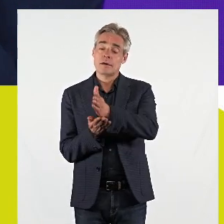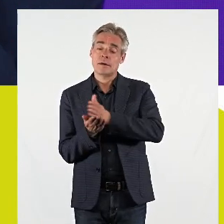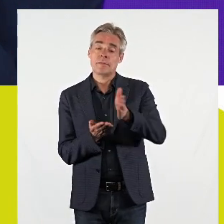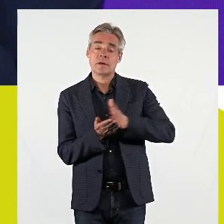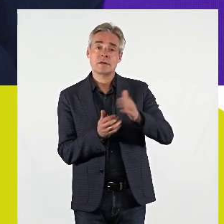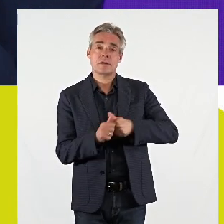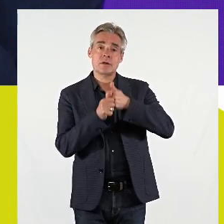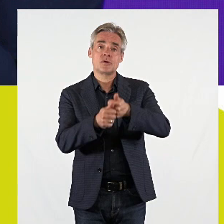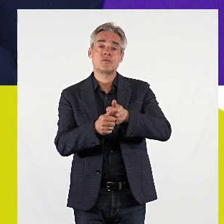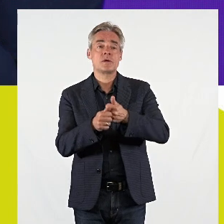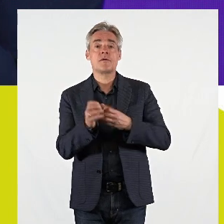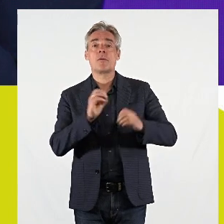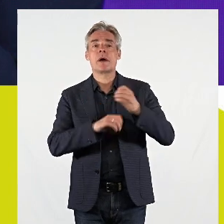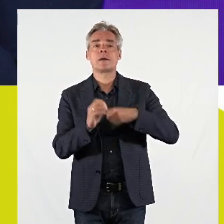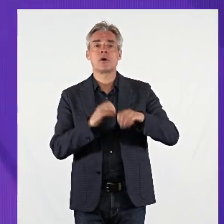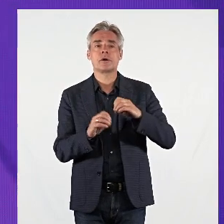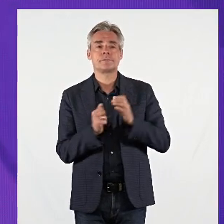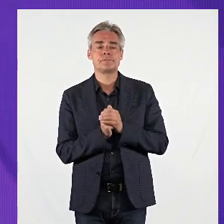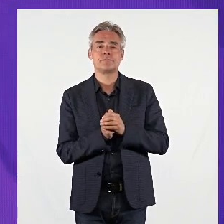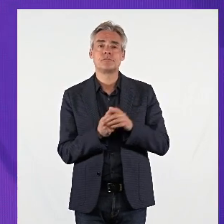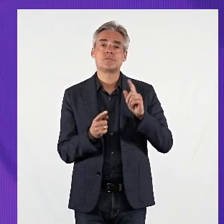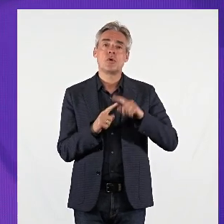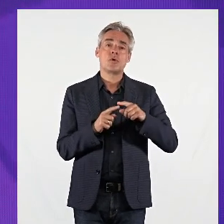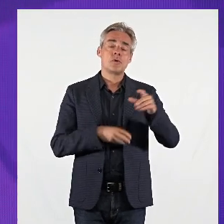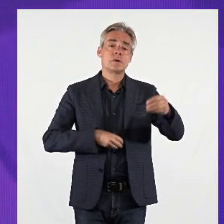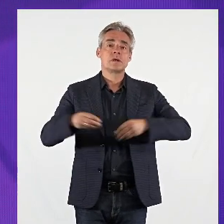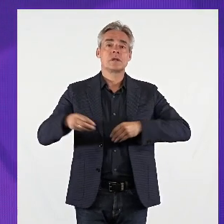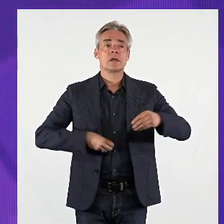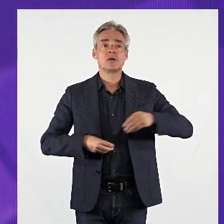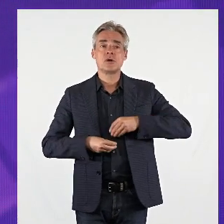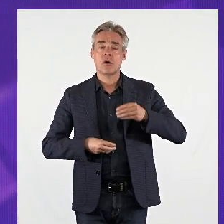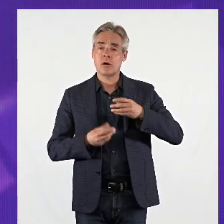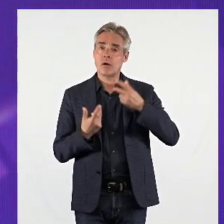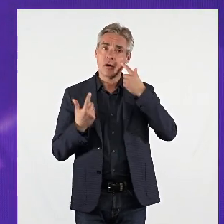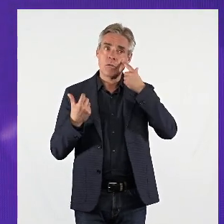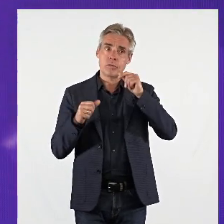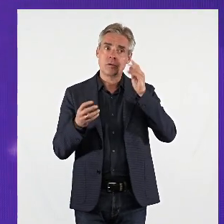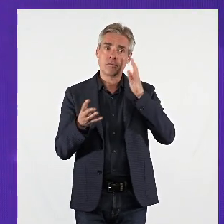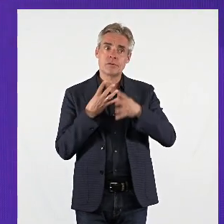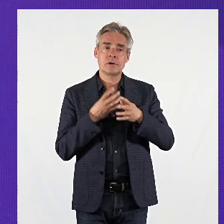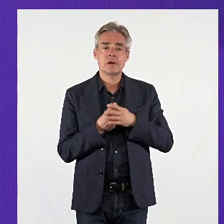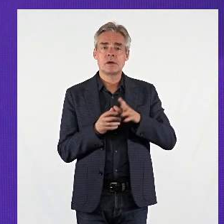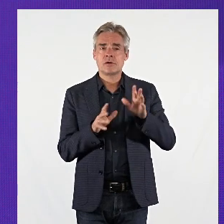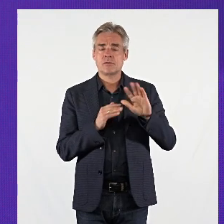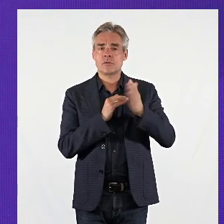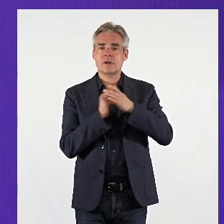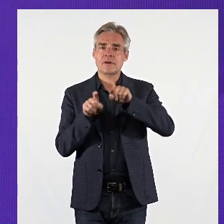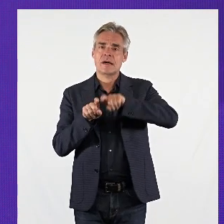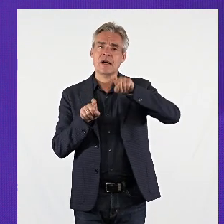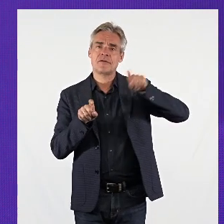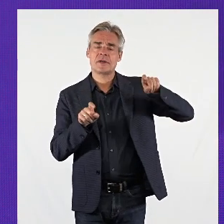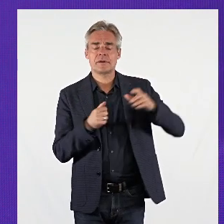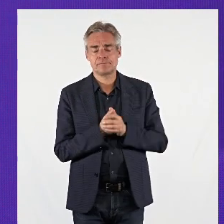opérateurs et de diligence et de gouvernance lucide. J'attends un petit graphique pour le montrer. Et puis, il y a